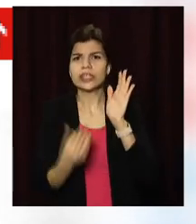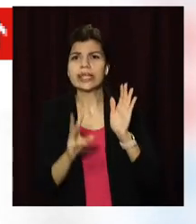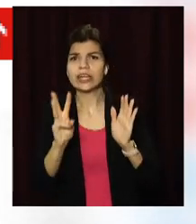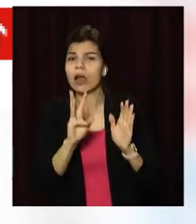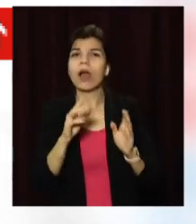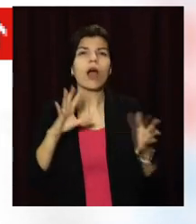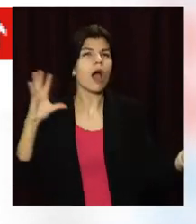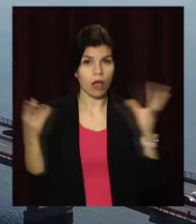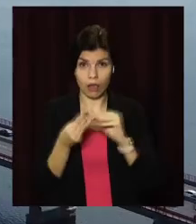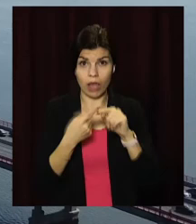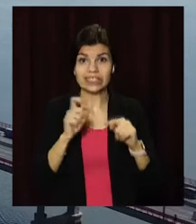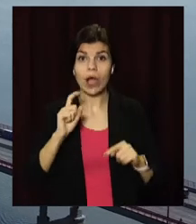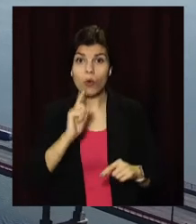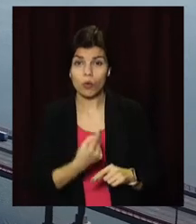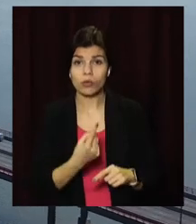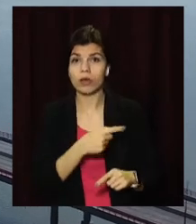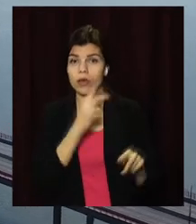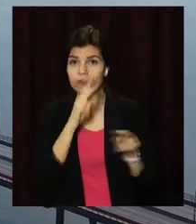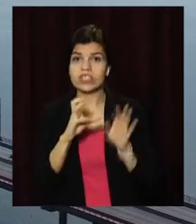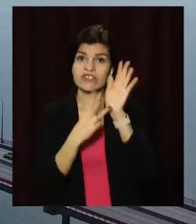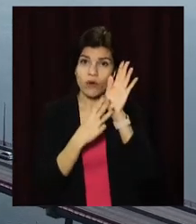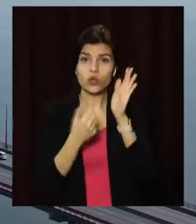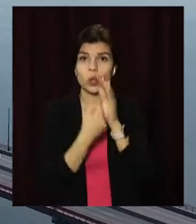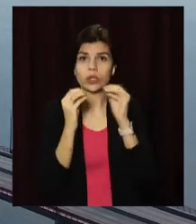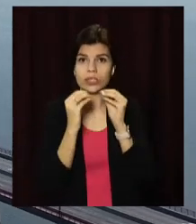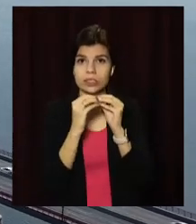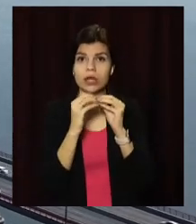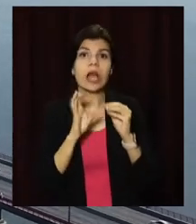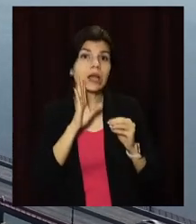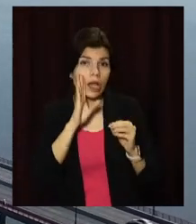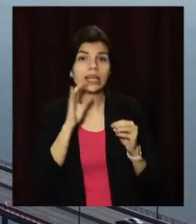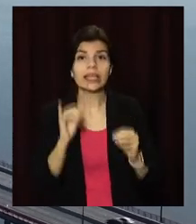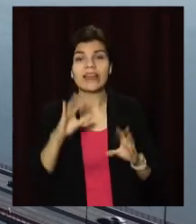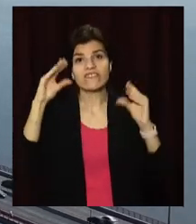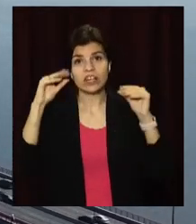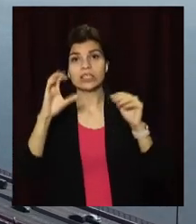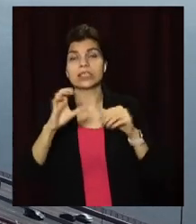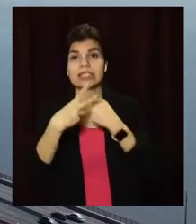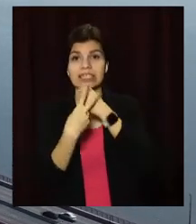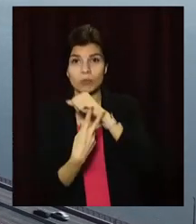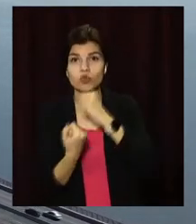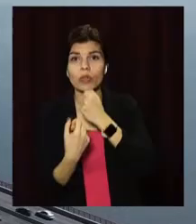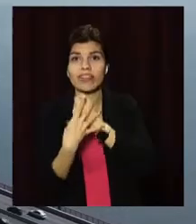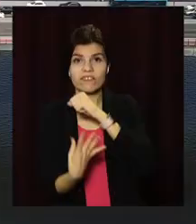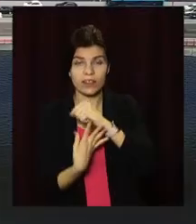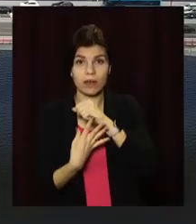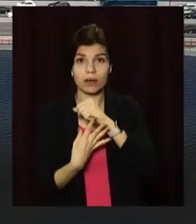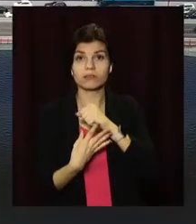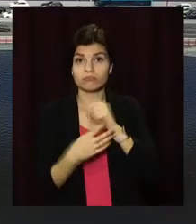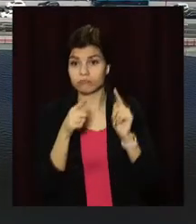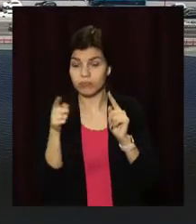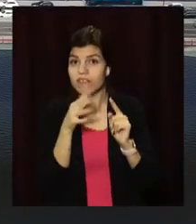3 години. Найбільші пробки спостерігалися з 8 до 10 години ранку і з 17 до 19